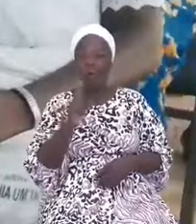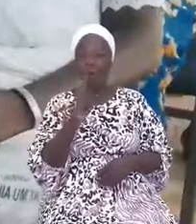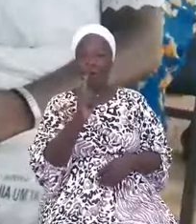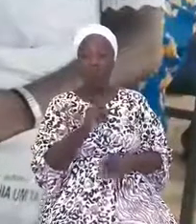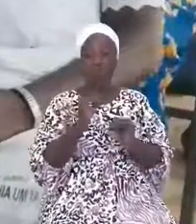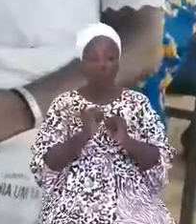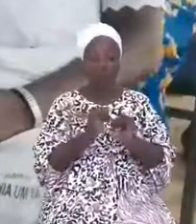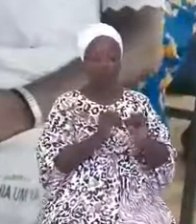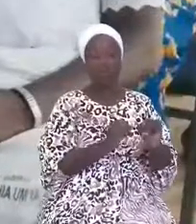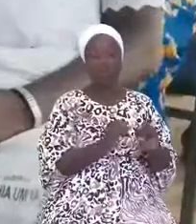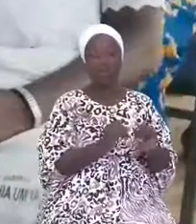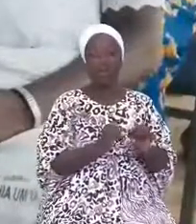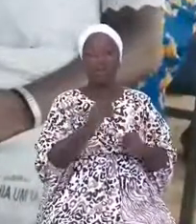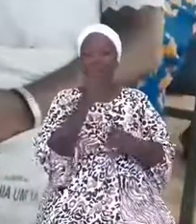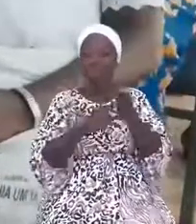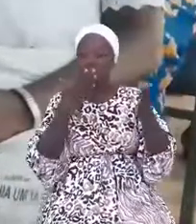de bon